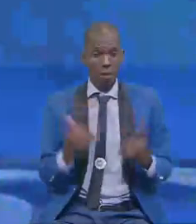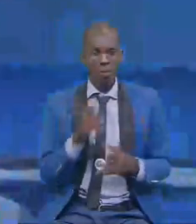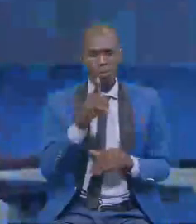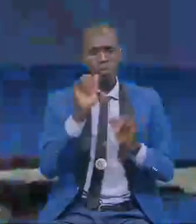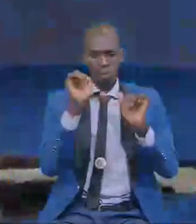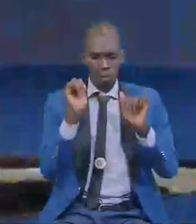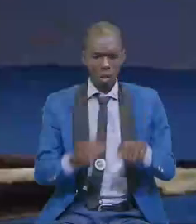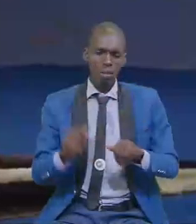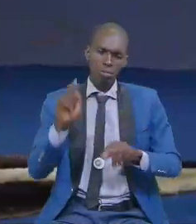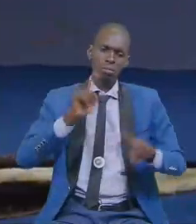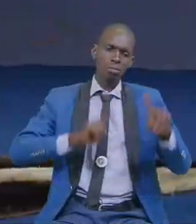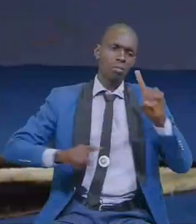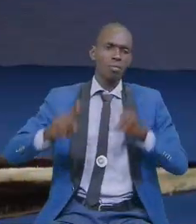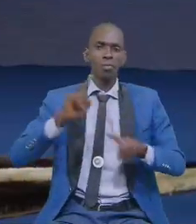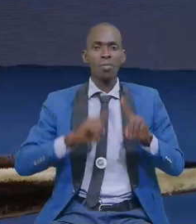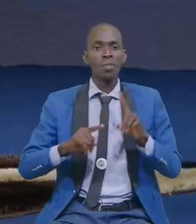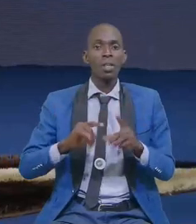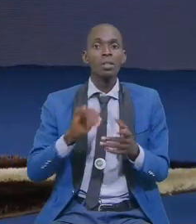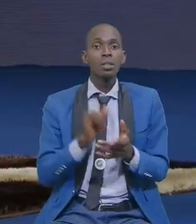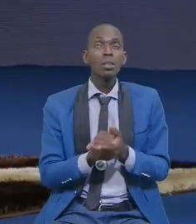Il peut dire maintenant